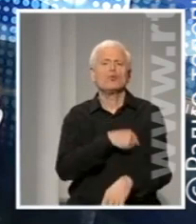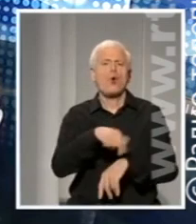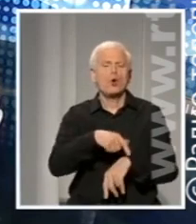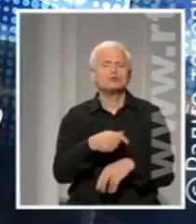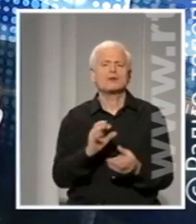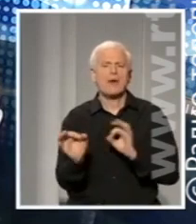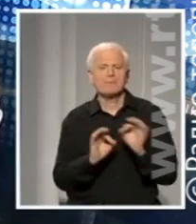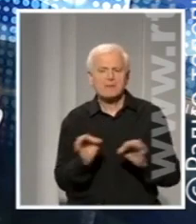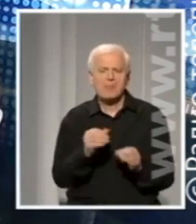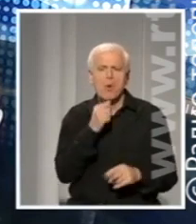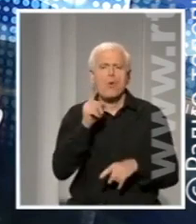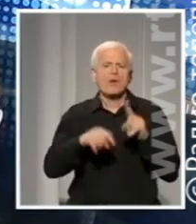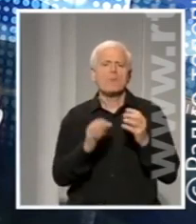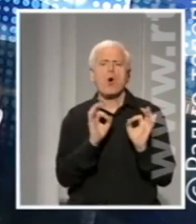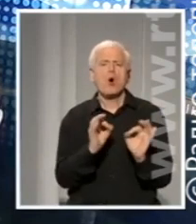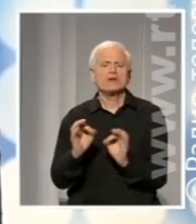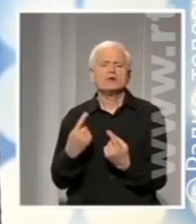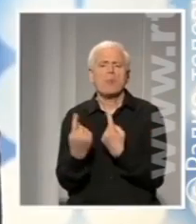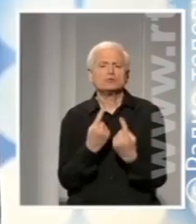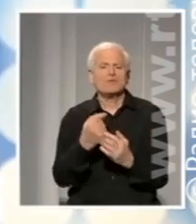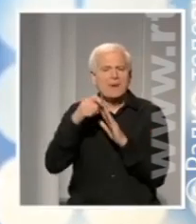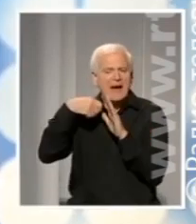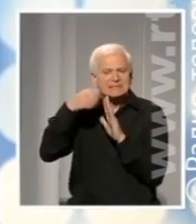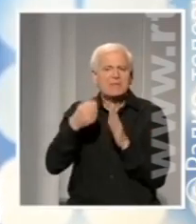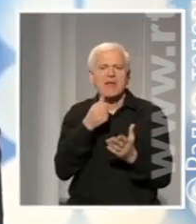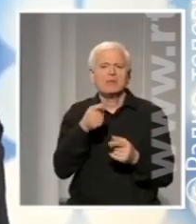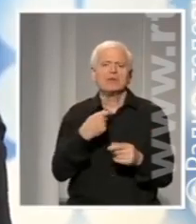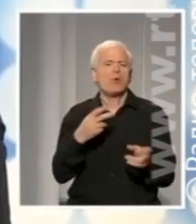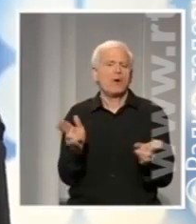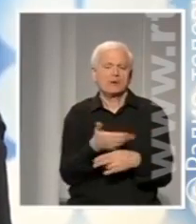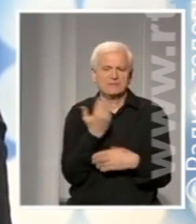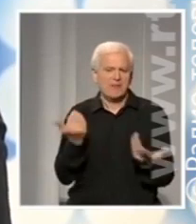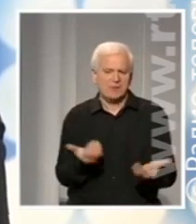u određenim uslovima za snimanje. Mi to ovde sve nemamo.